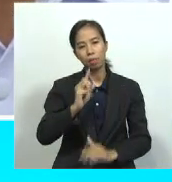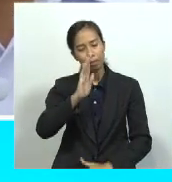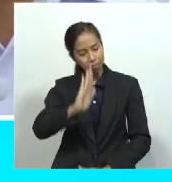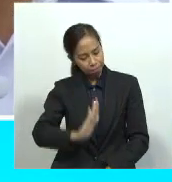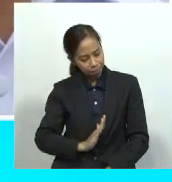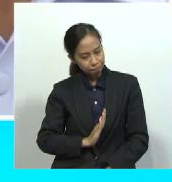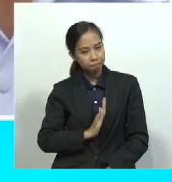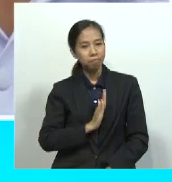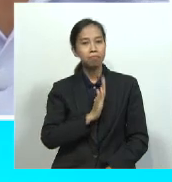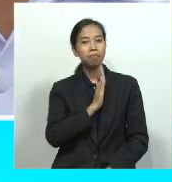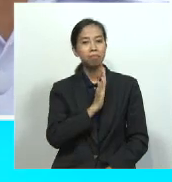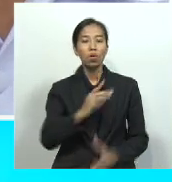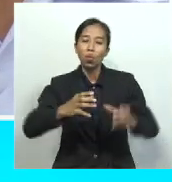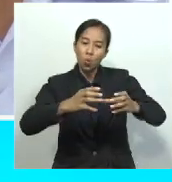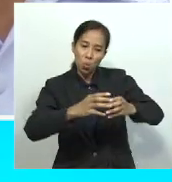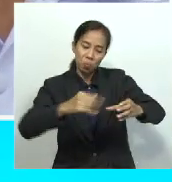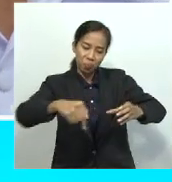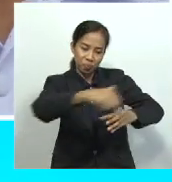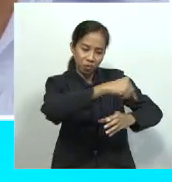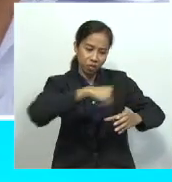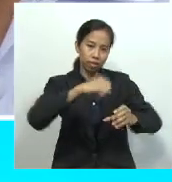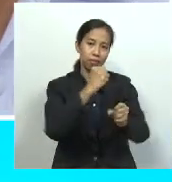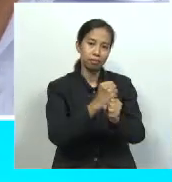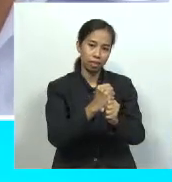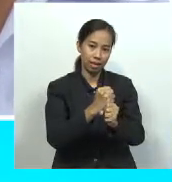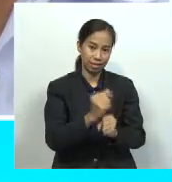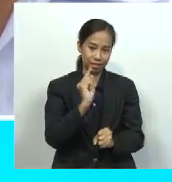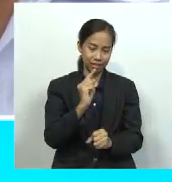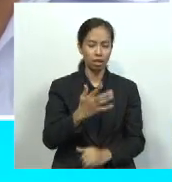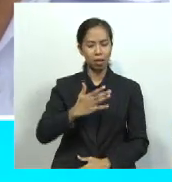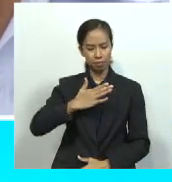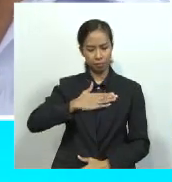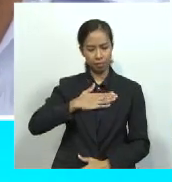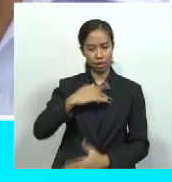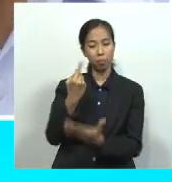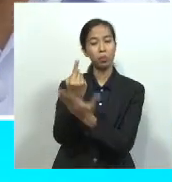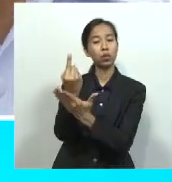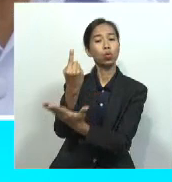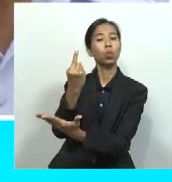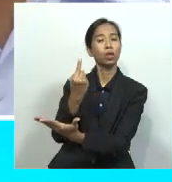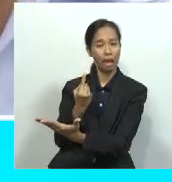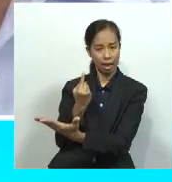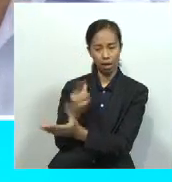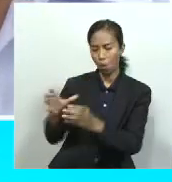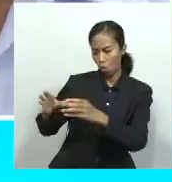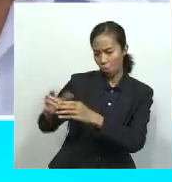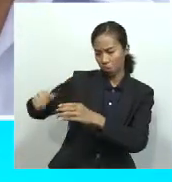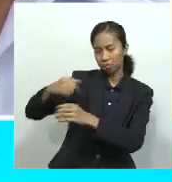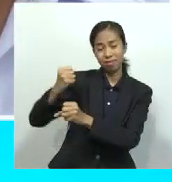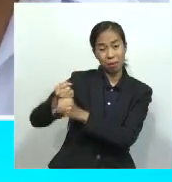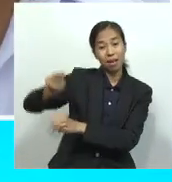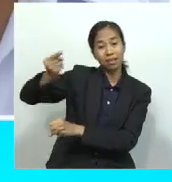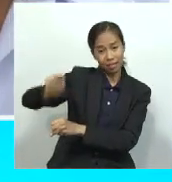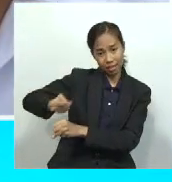งานนะครับผมเป็นเพียงแค่ตัวแทนของทีมงานในฐานะ